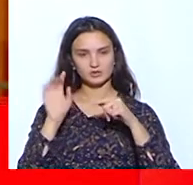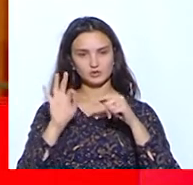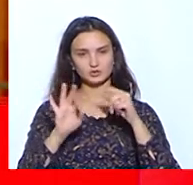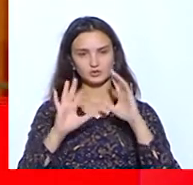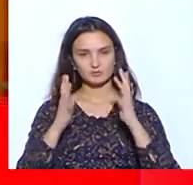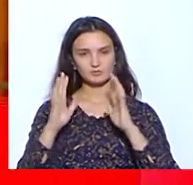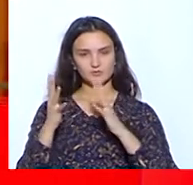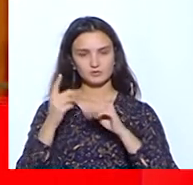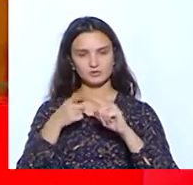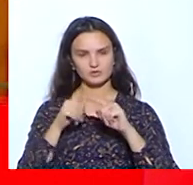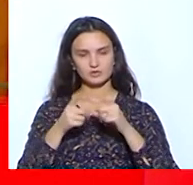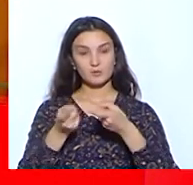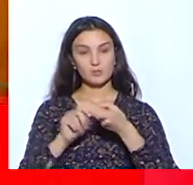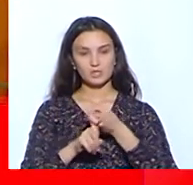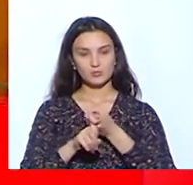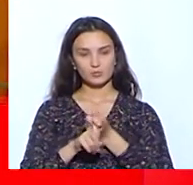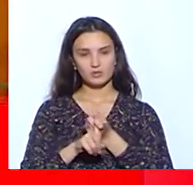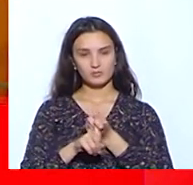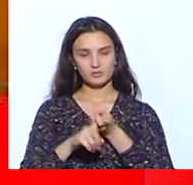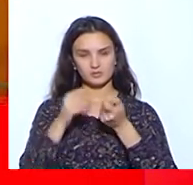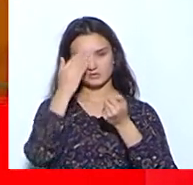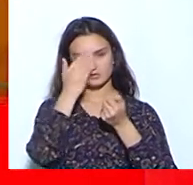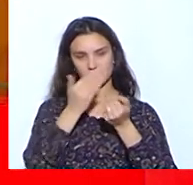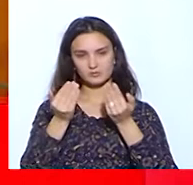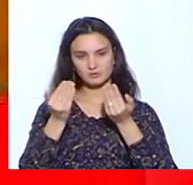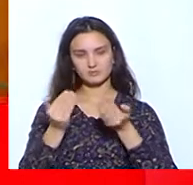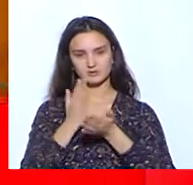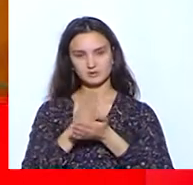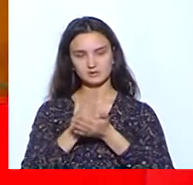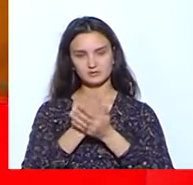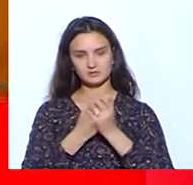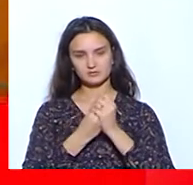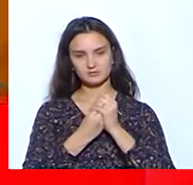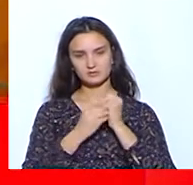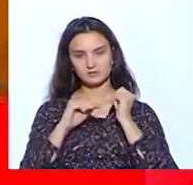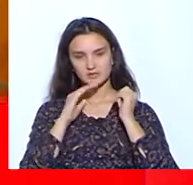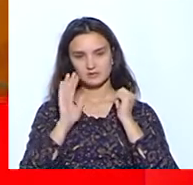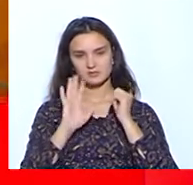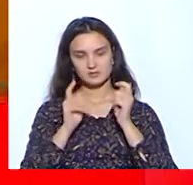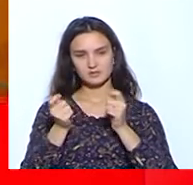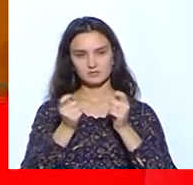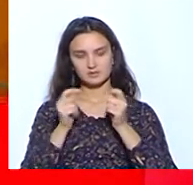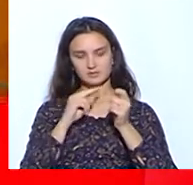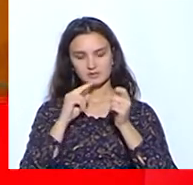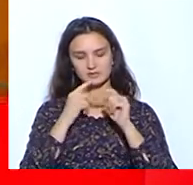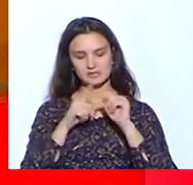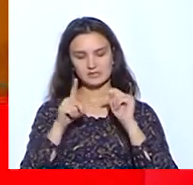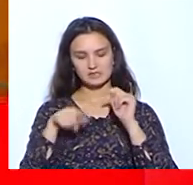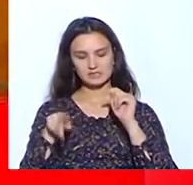შემთხვევაში დამოკიდებულება საზოგადოებისა არის არასაკმარისად ფრთხილი.